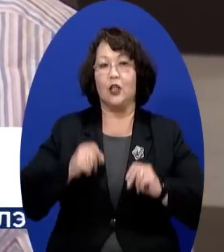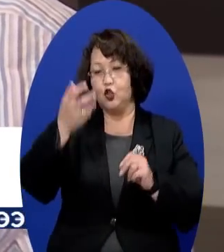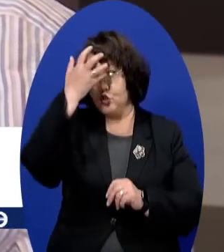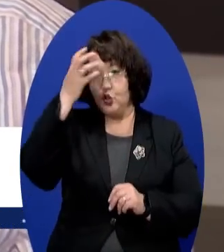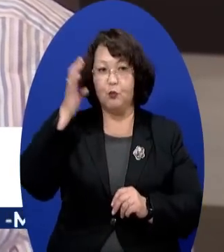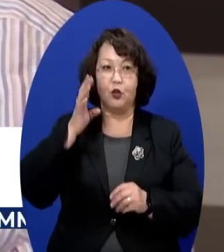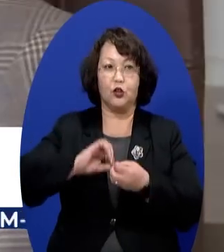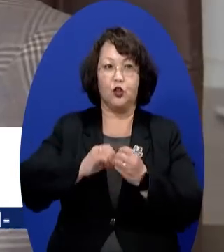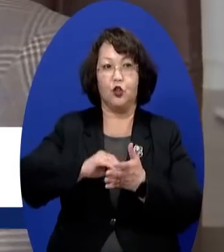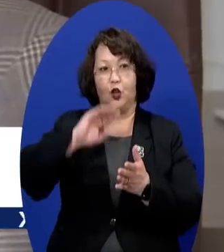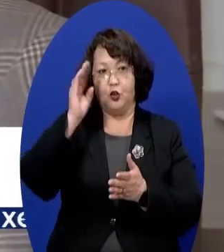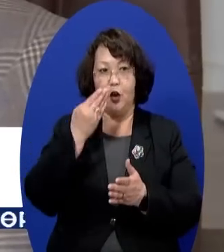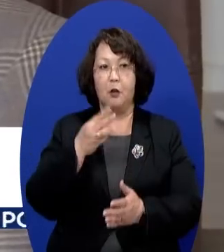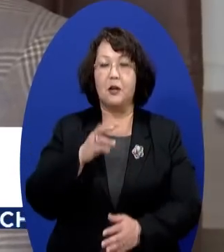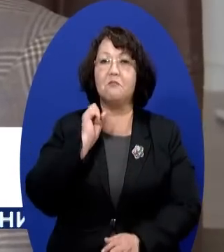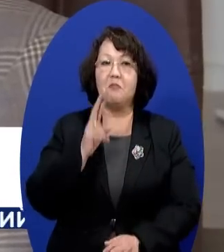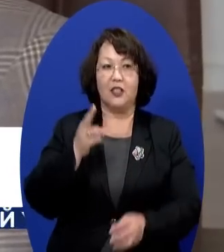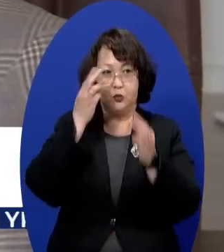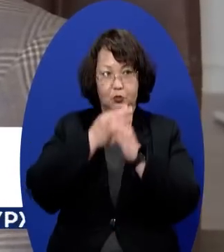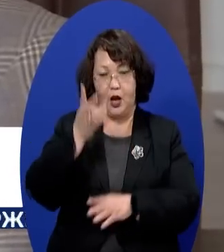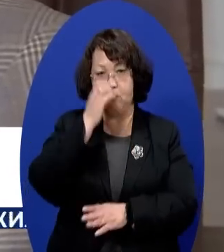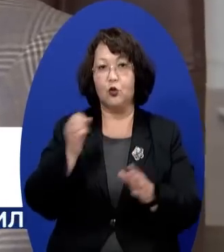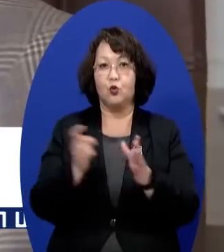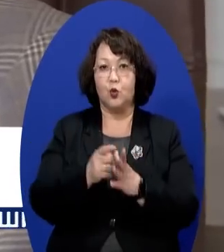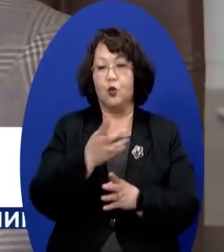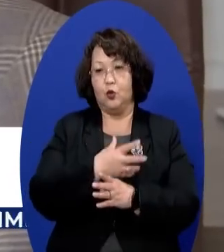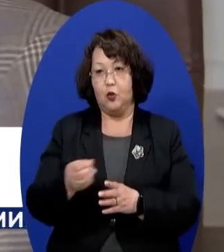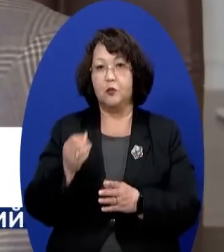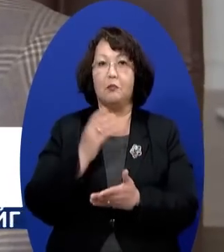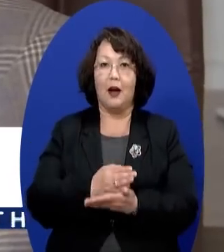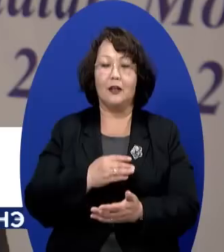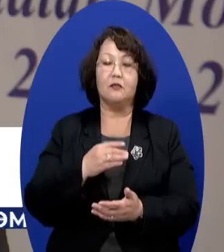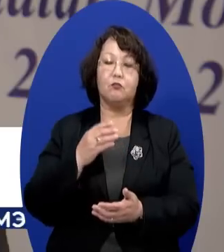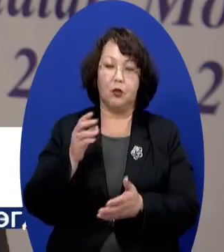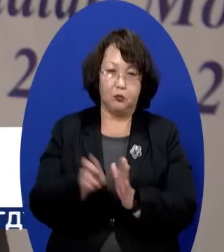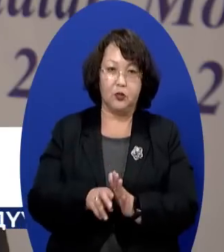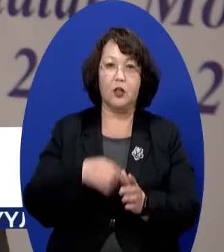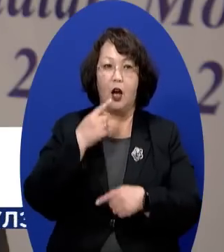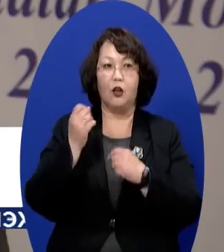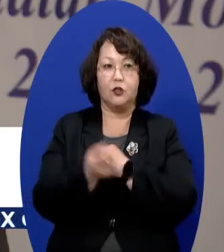бодлогыг тодорхойлоход математикийн шинжлэх ухаан чухал ач холбогдолтой онцлж байна.